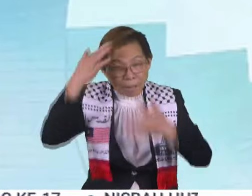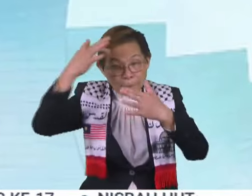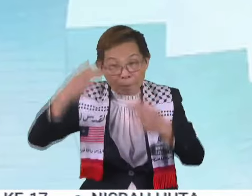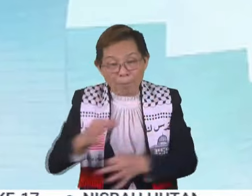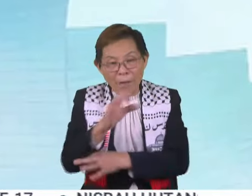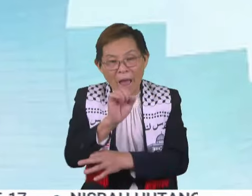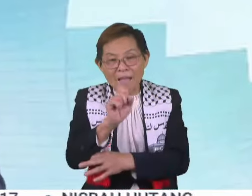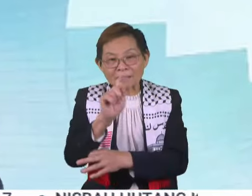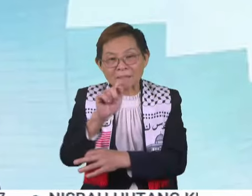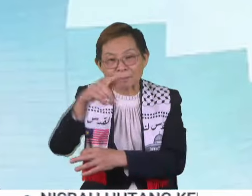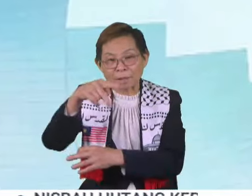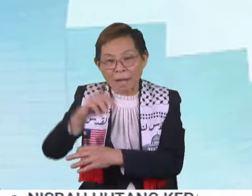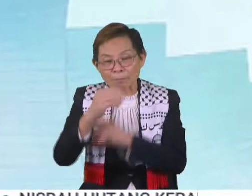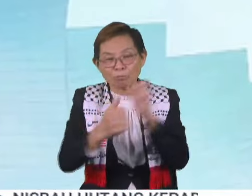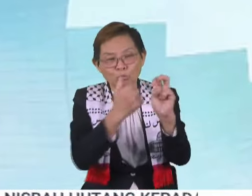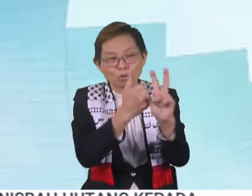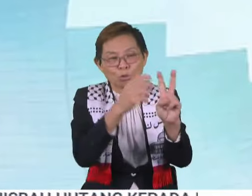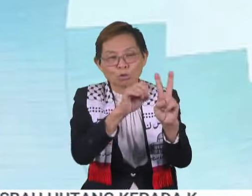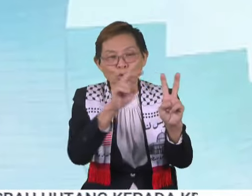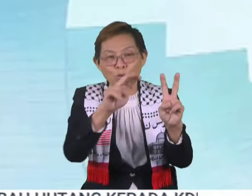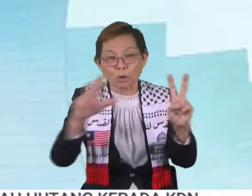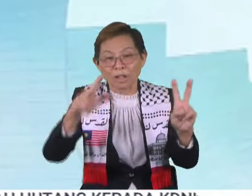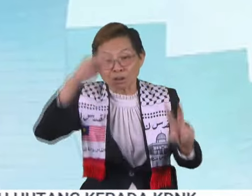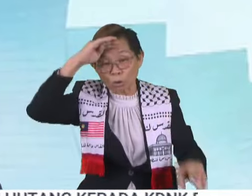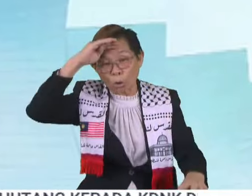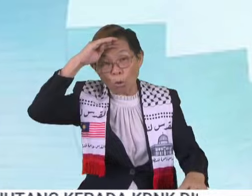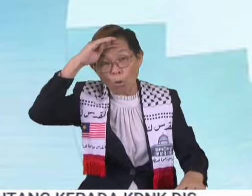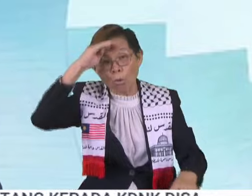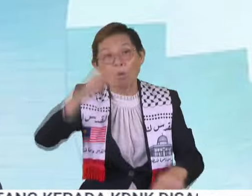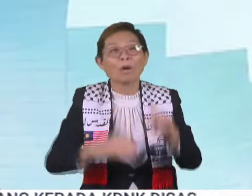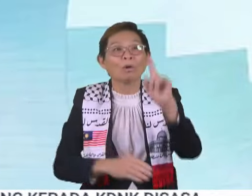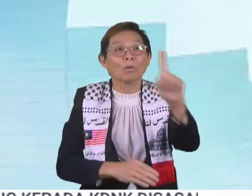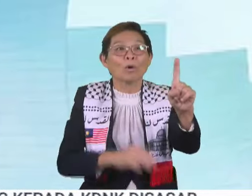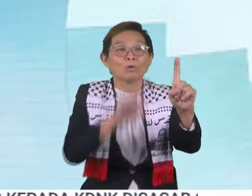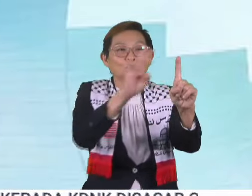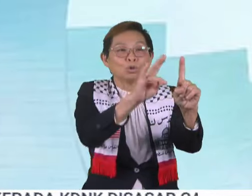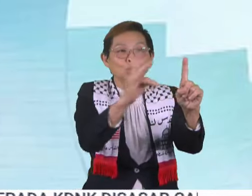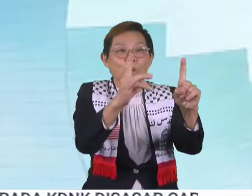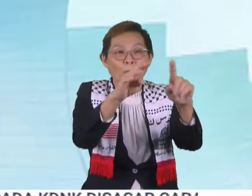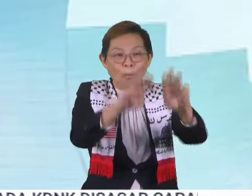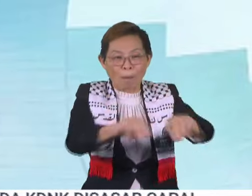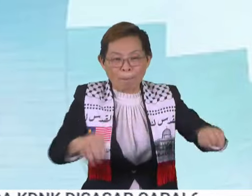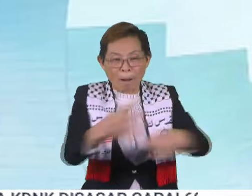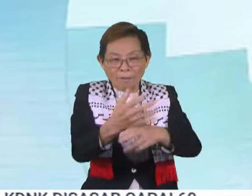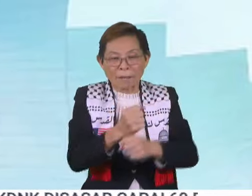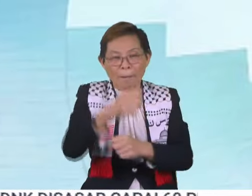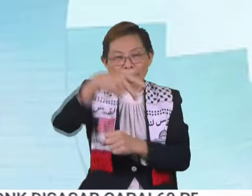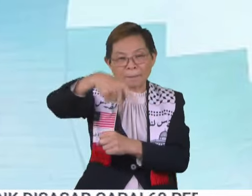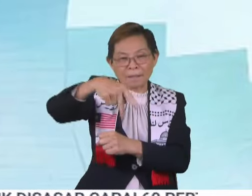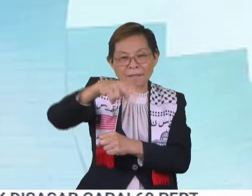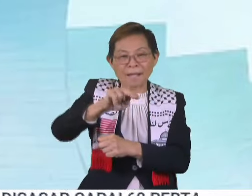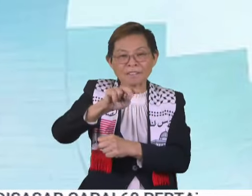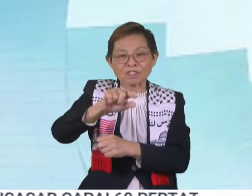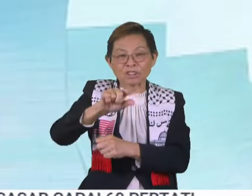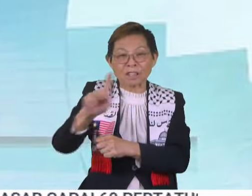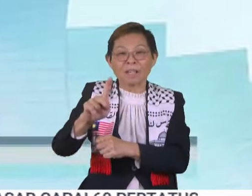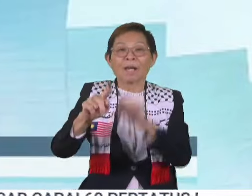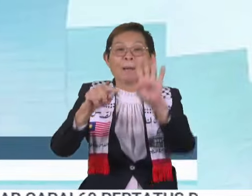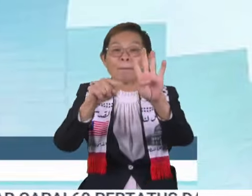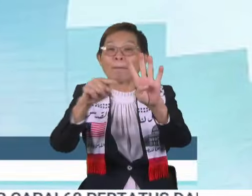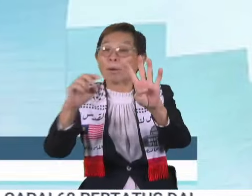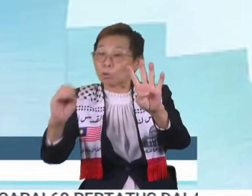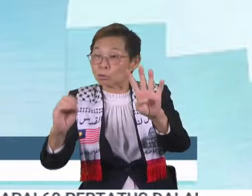Keputusan STPM 2023 di Johor menyaksikan seramai 171 calon mendapat PNGK